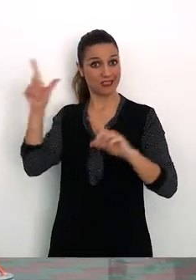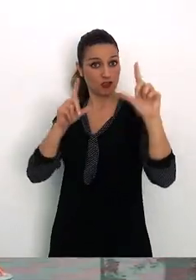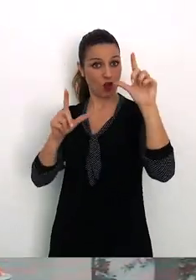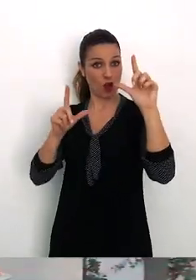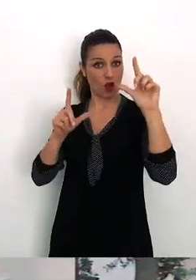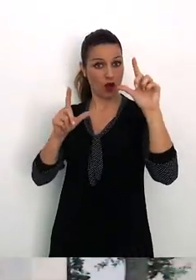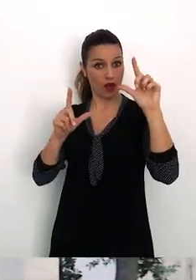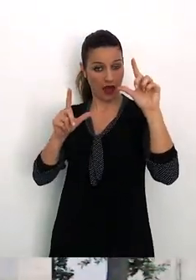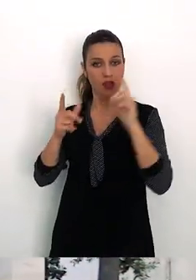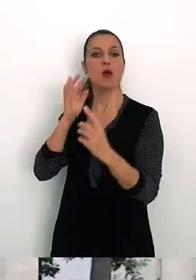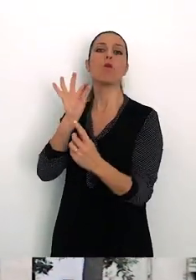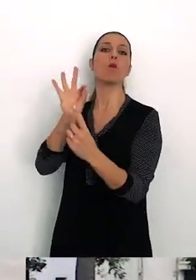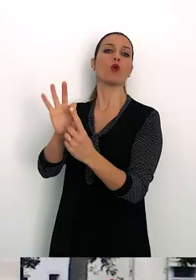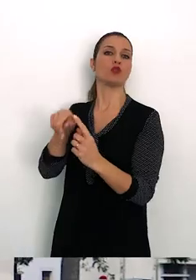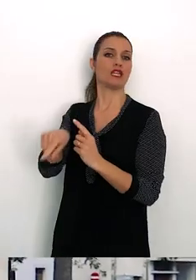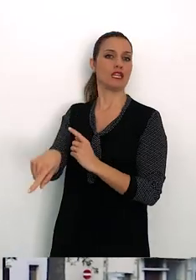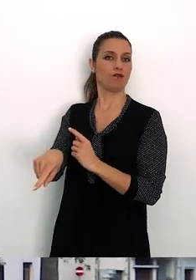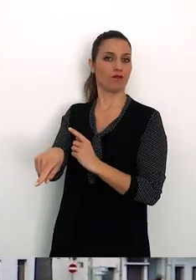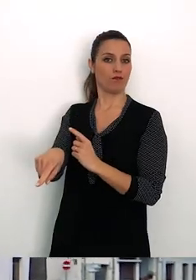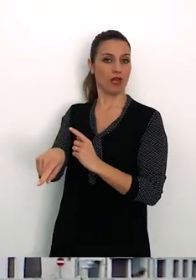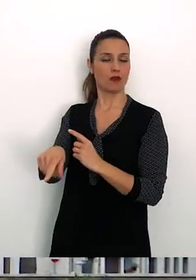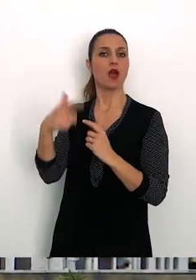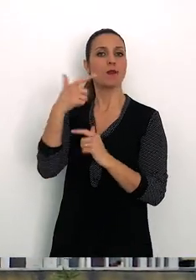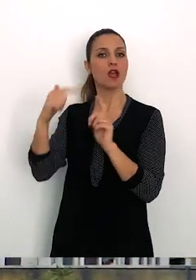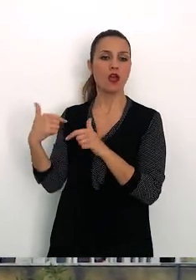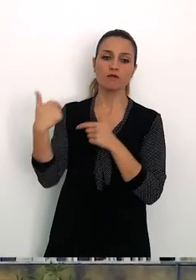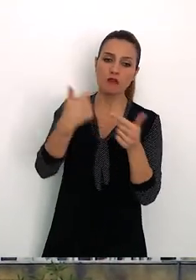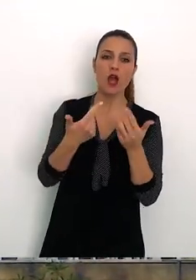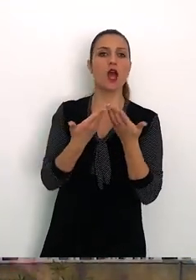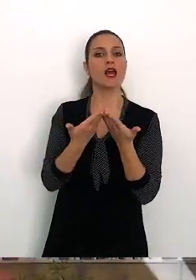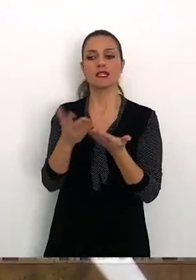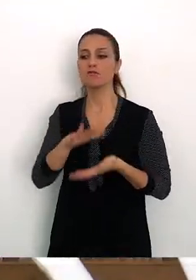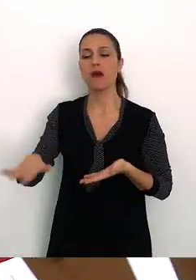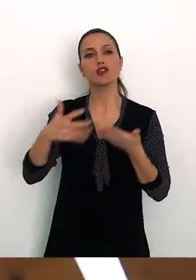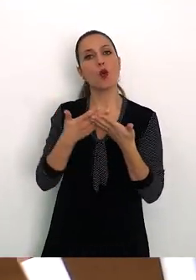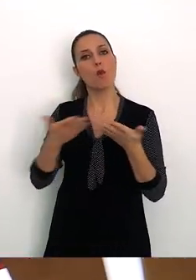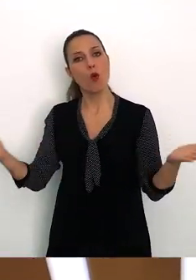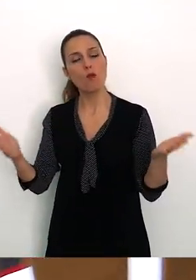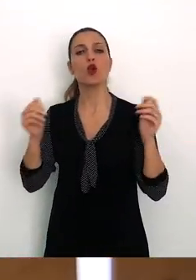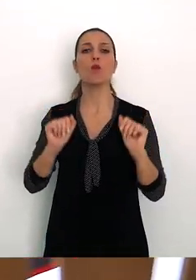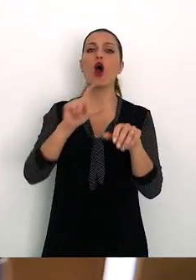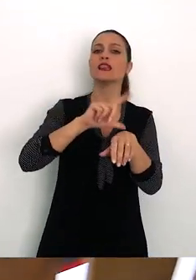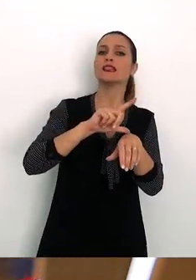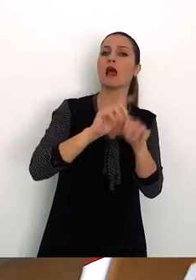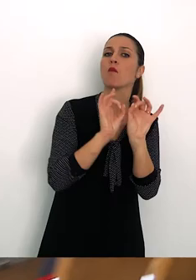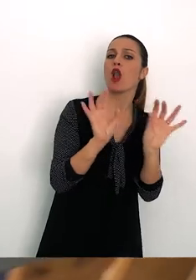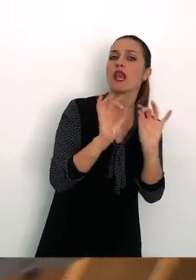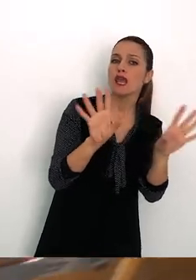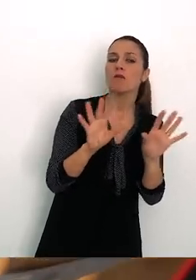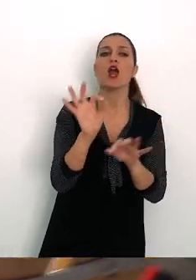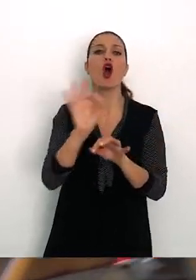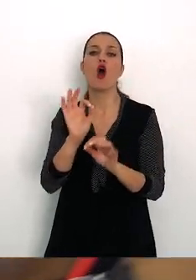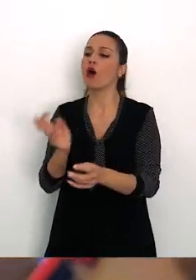Oggi i Giardini del Sole sono un punto di riferimento per Racale, realizzato per offrire ai suoi concittadini uno spazio pubblico dove